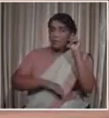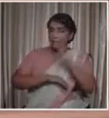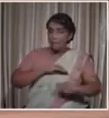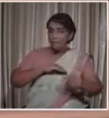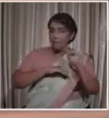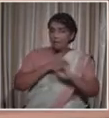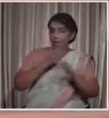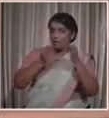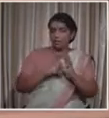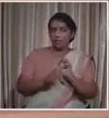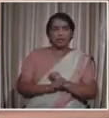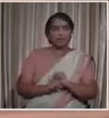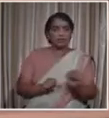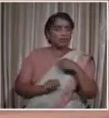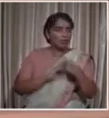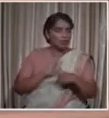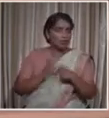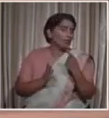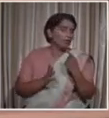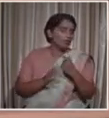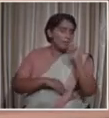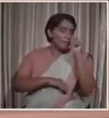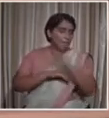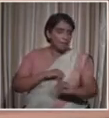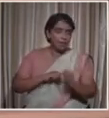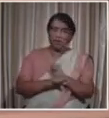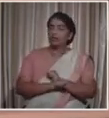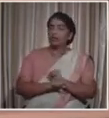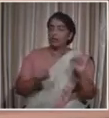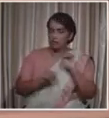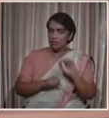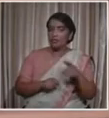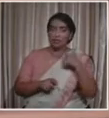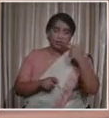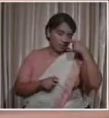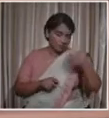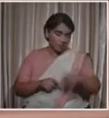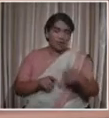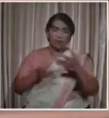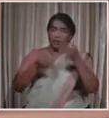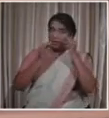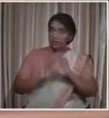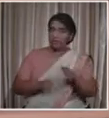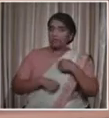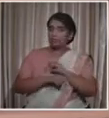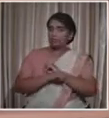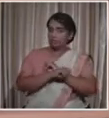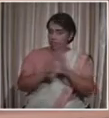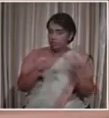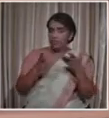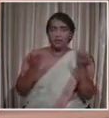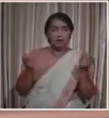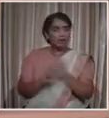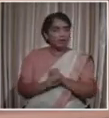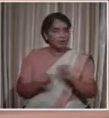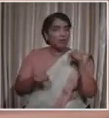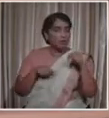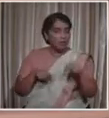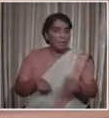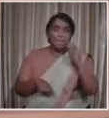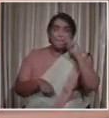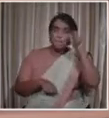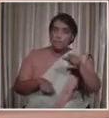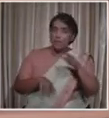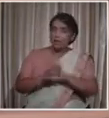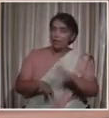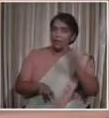பொருளாதாரத்தை திட்டமிடாமல், இந்த நாட்டிலே எரிபொருளை சரியான முறையில் விநியோகிக்காமையால் இன்று ஆண்கள், பெண்கள், குழந்தைகள், வயோதிபர்கள் என்று